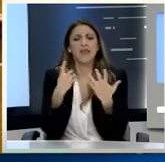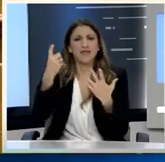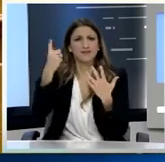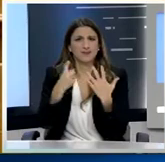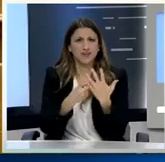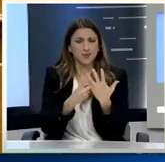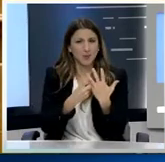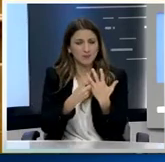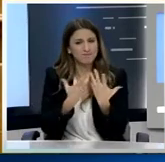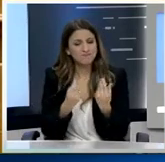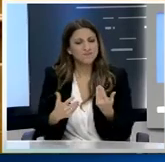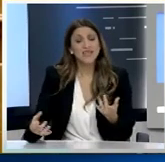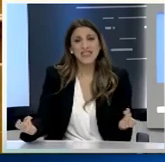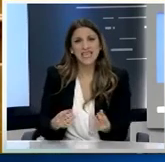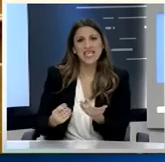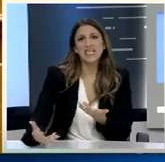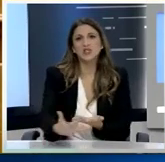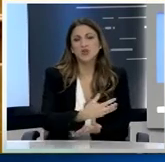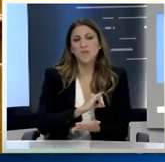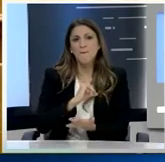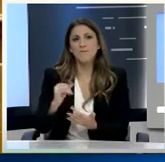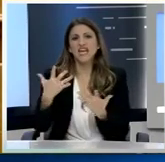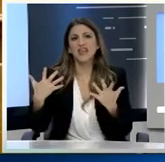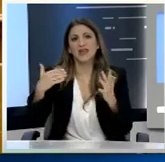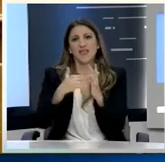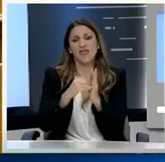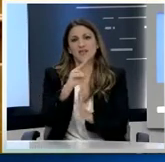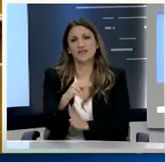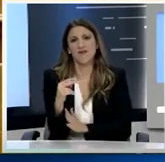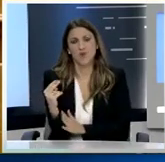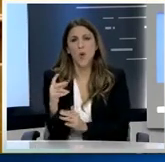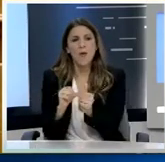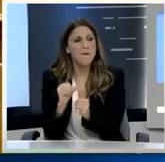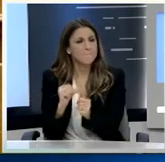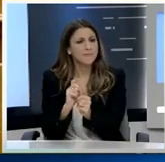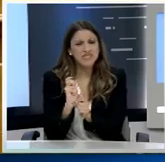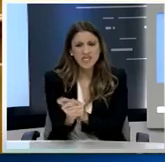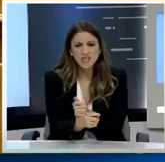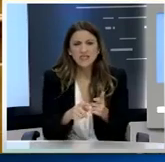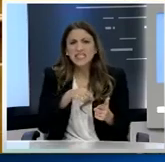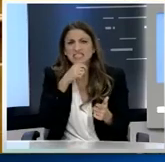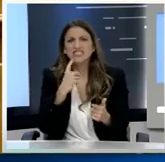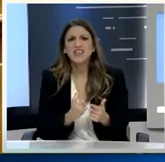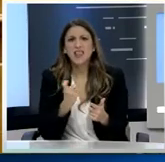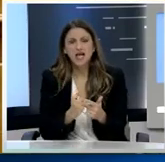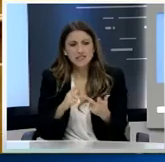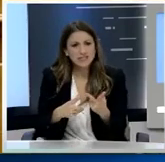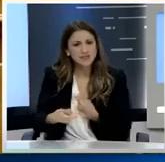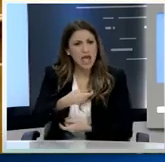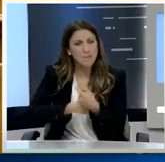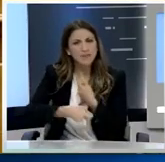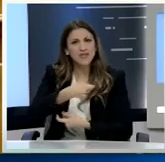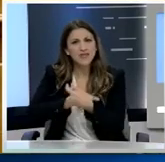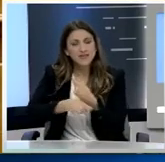9% για εισοδήματα έως 10.000 ευρώ για μισθούς, συντάξεις,